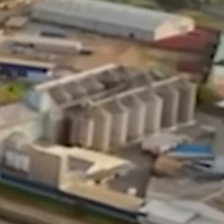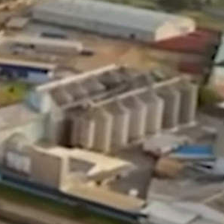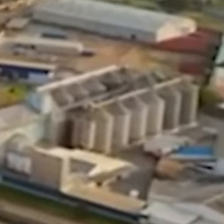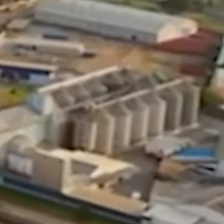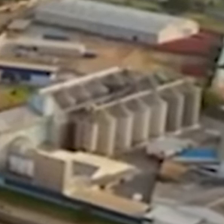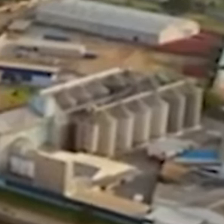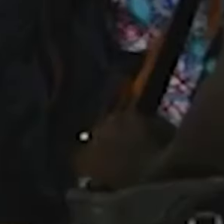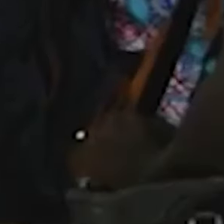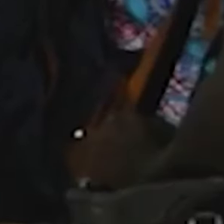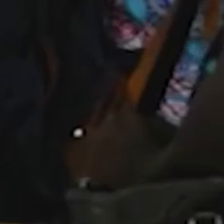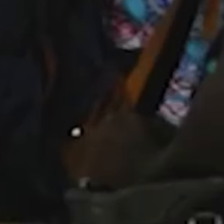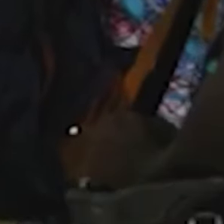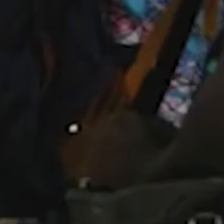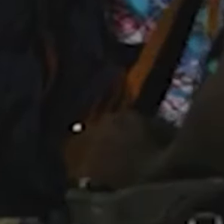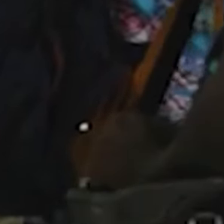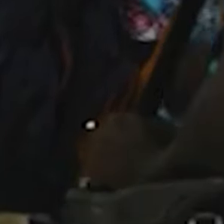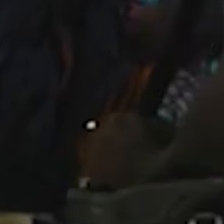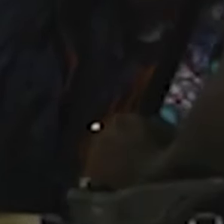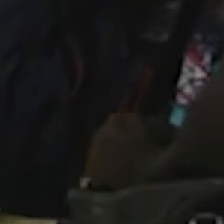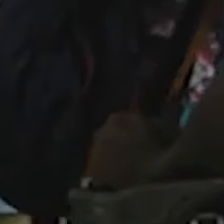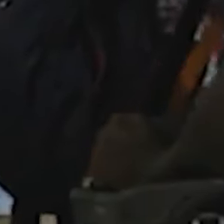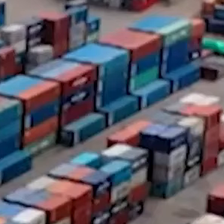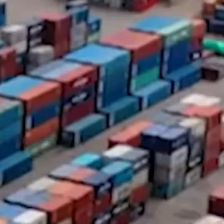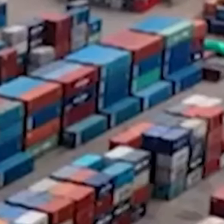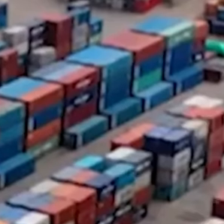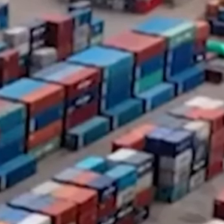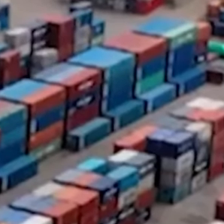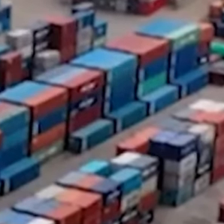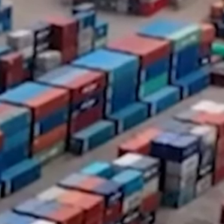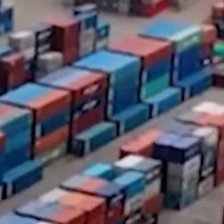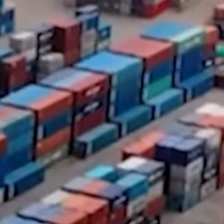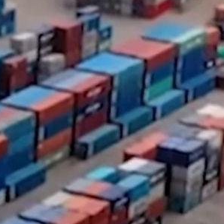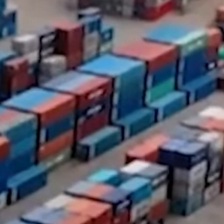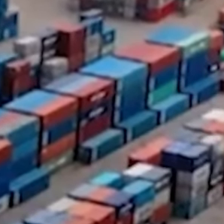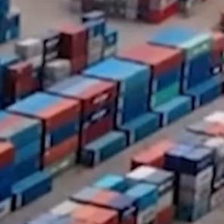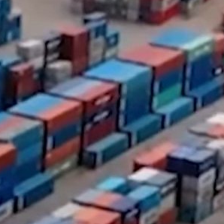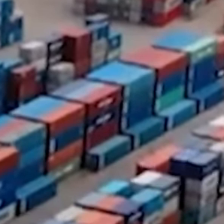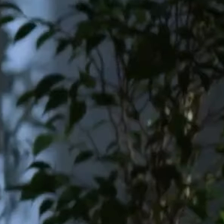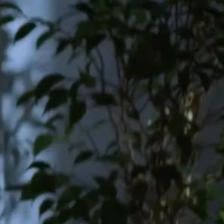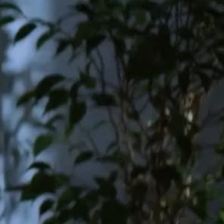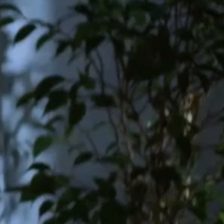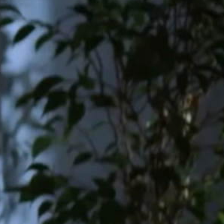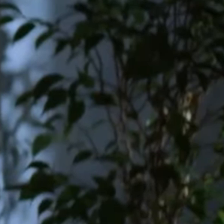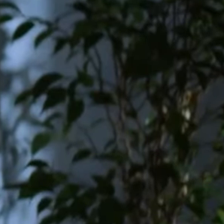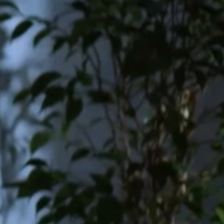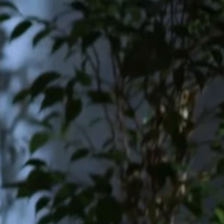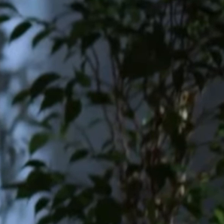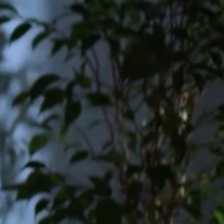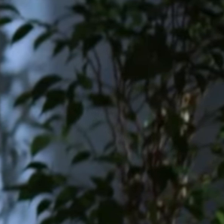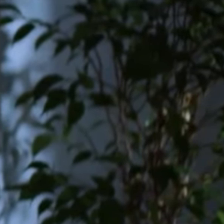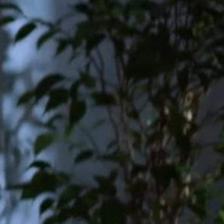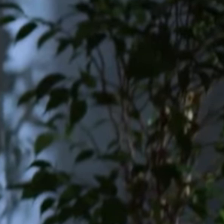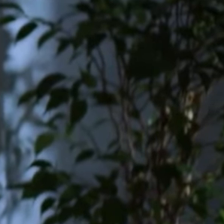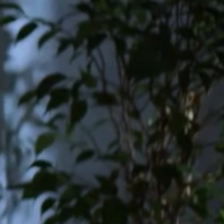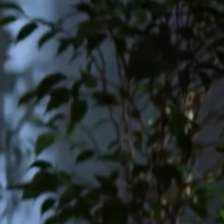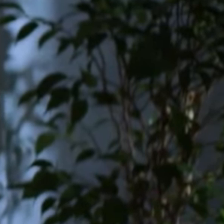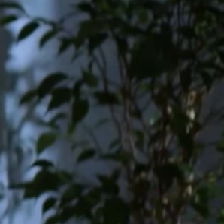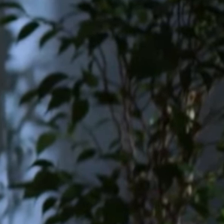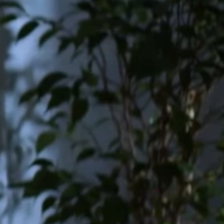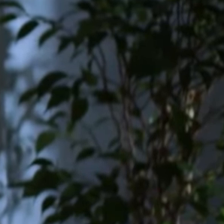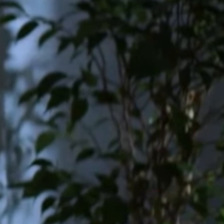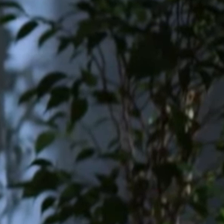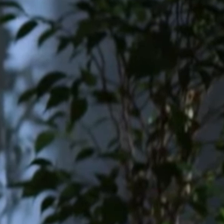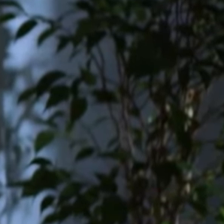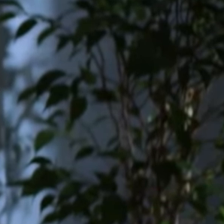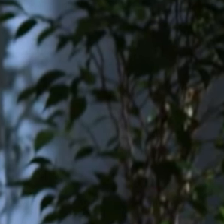Créer son entreprise en un temps record, désormais, n'est plus un problème pour les jeunes entrepreneurs au Togo. Il suffit